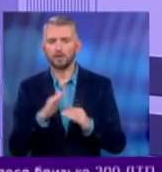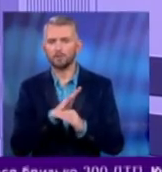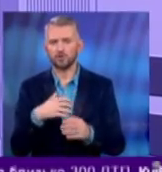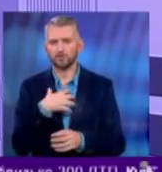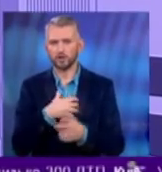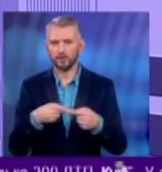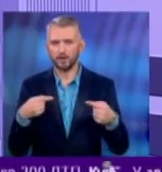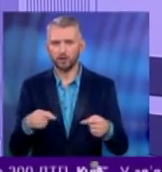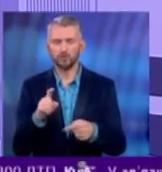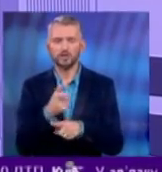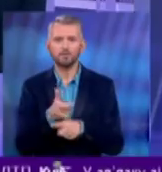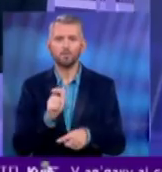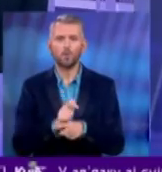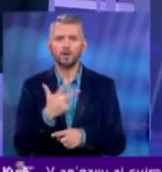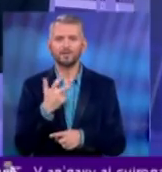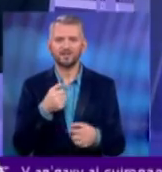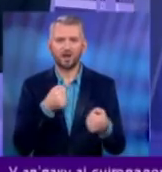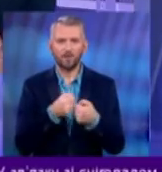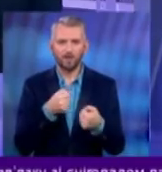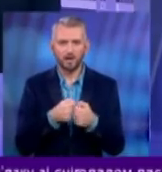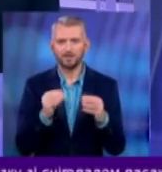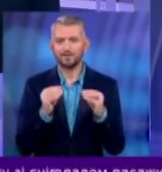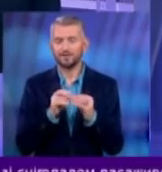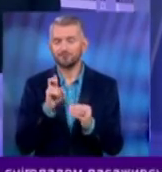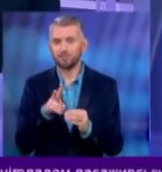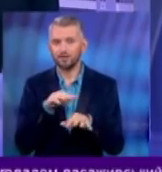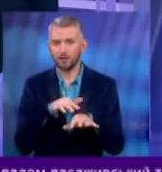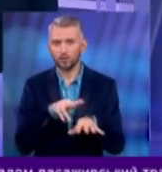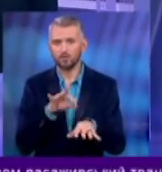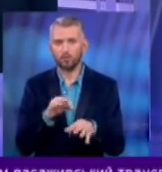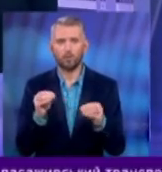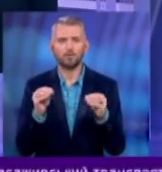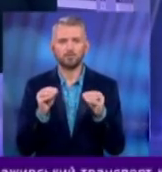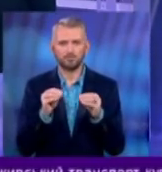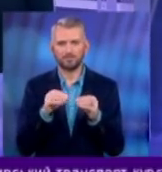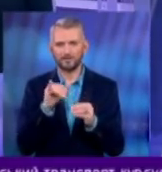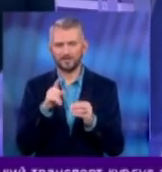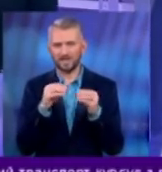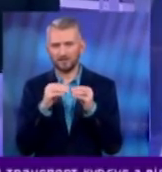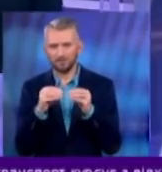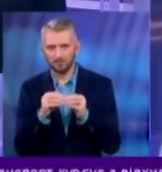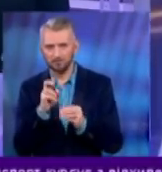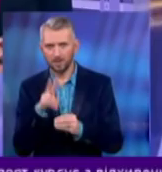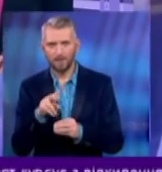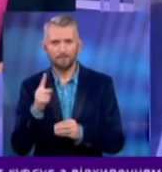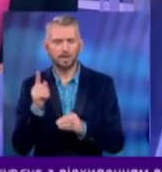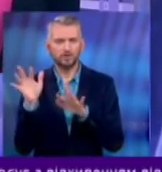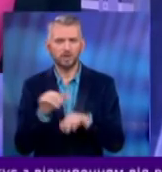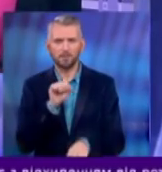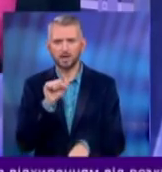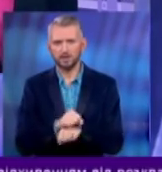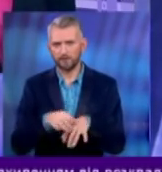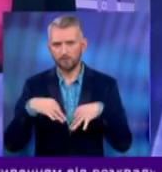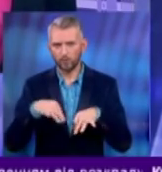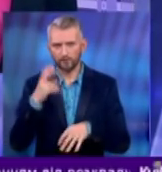речі. З понад 300 аварій і 10-бальні затори по 10-бальній шкалі перший сніг паралізував рух у столиці.